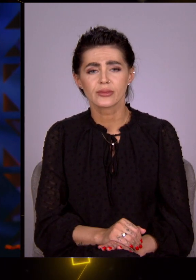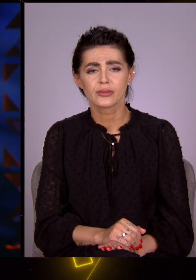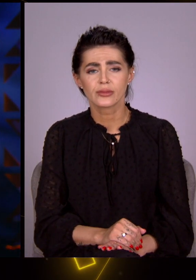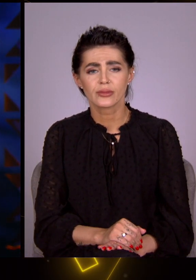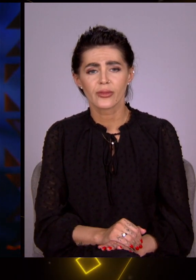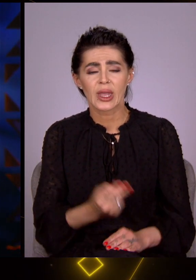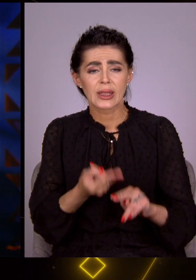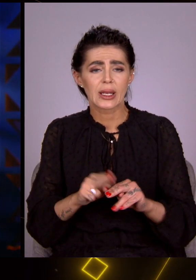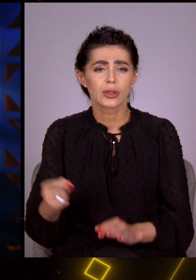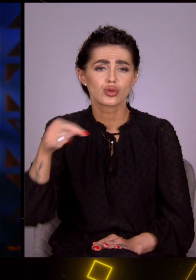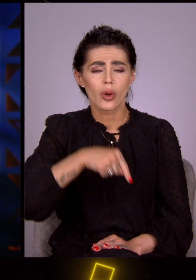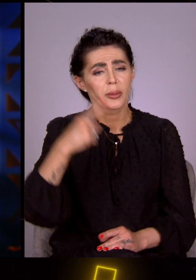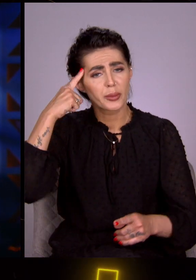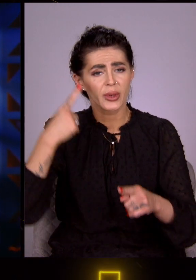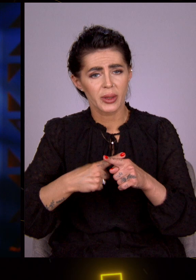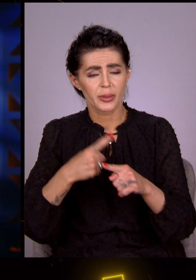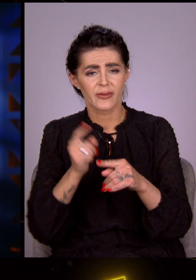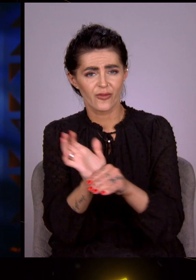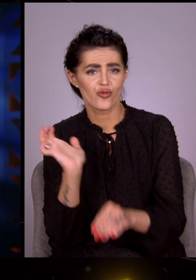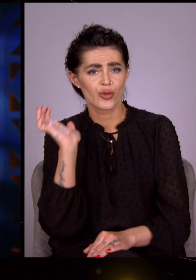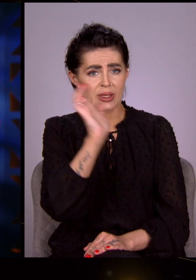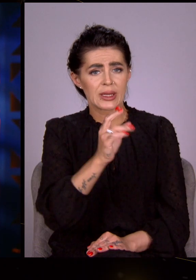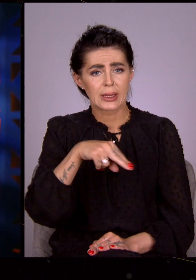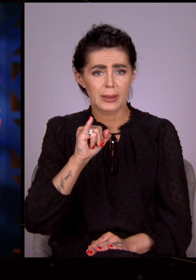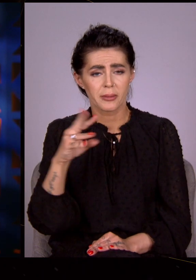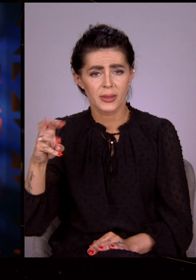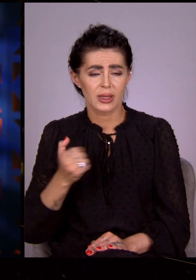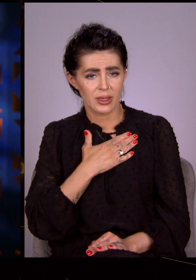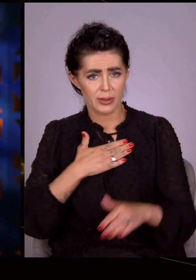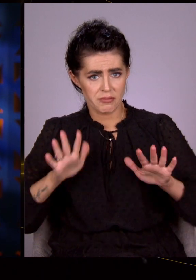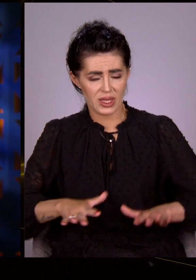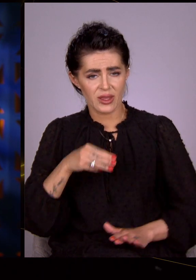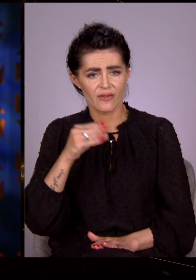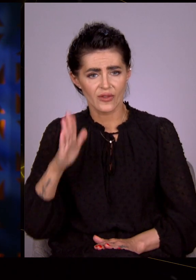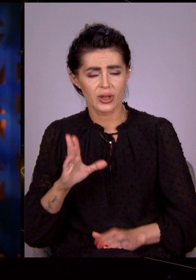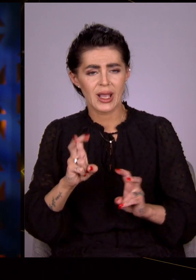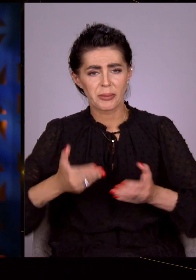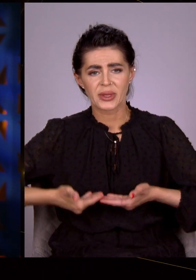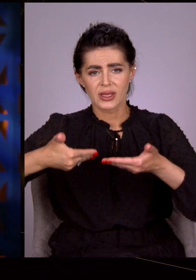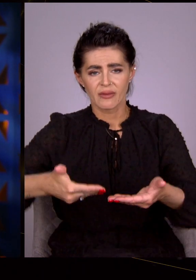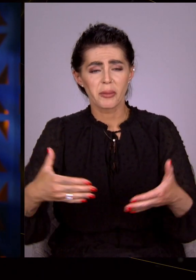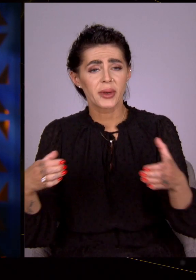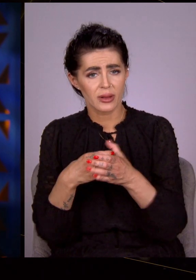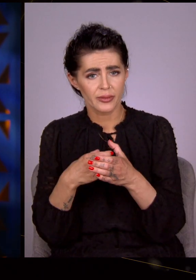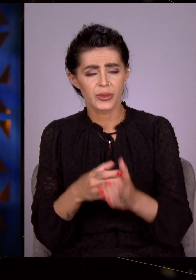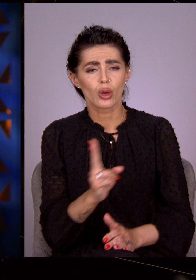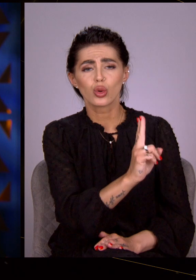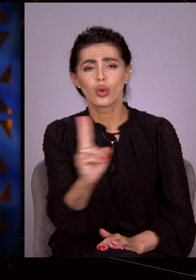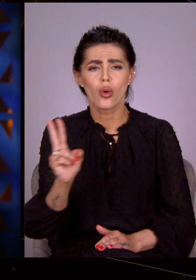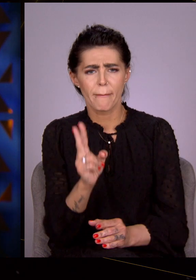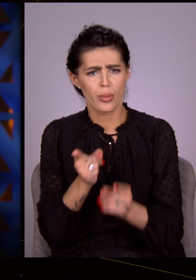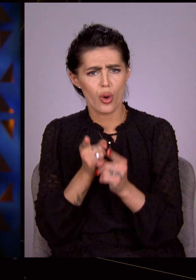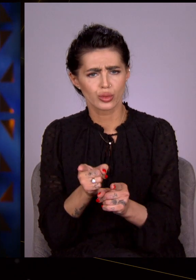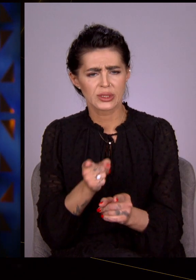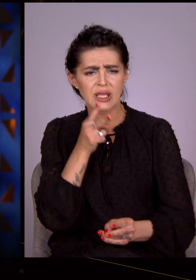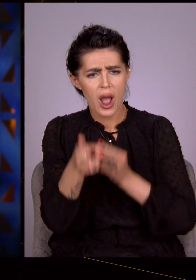Для чого побратими відрядили Дмитра до нашої студії як представника бригади? Та хто погрожує йому